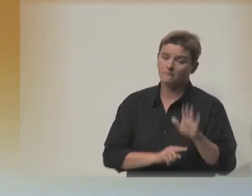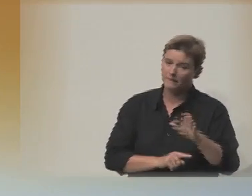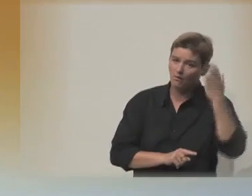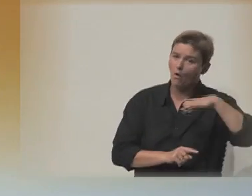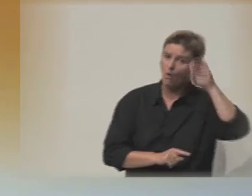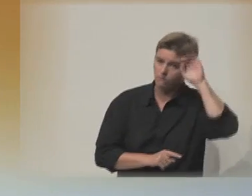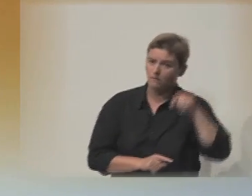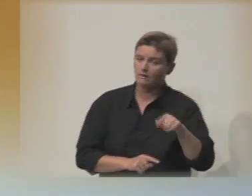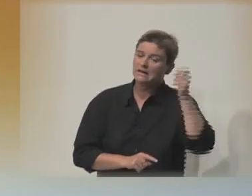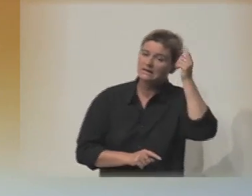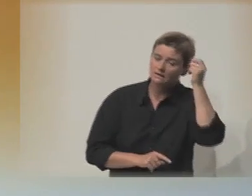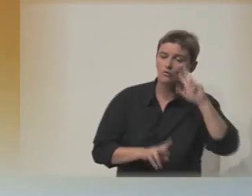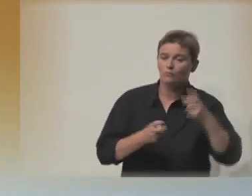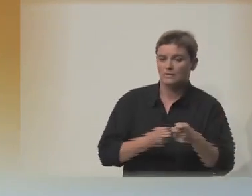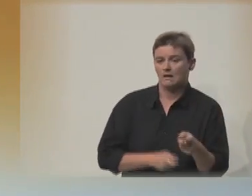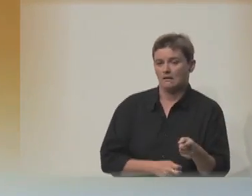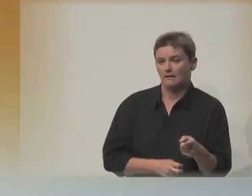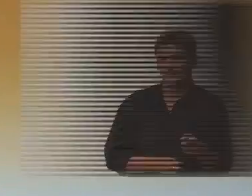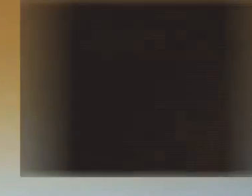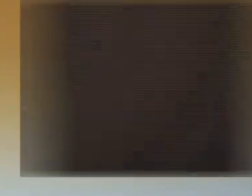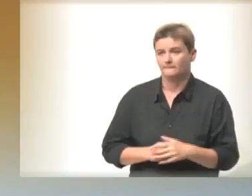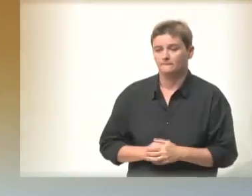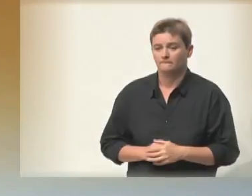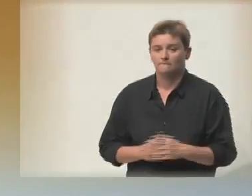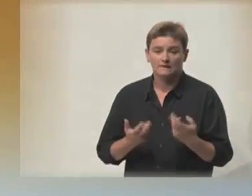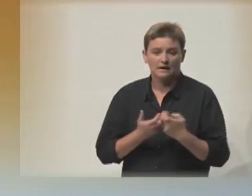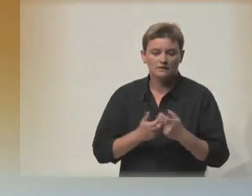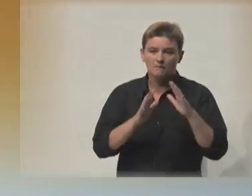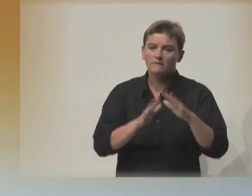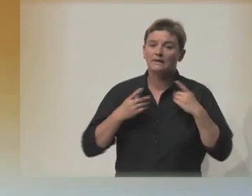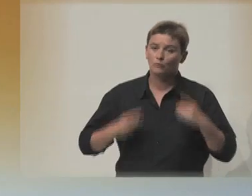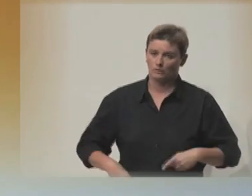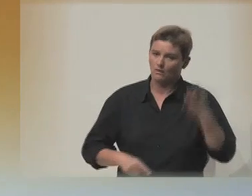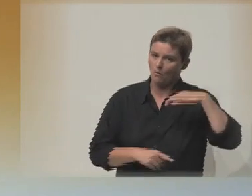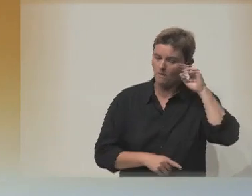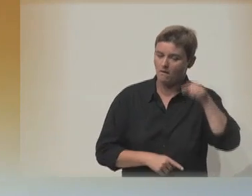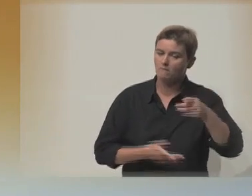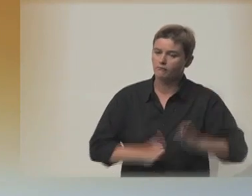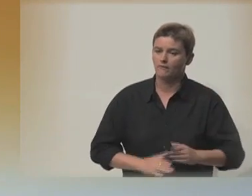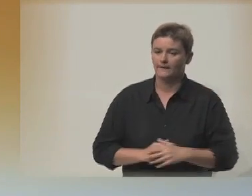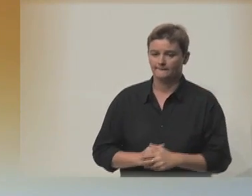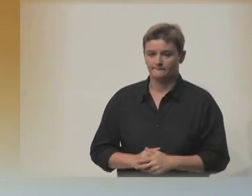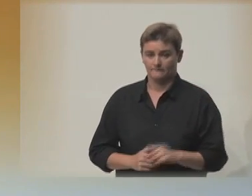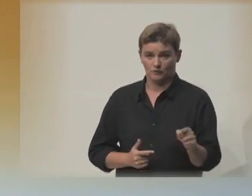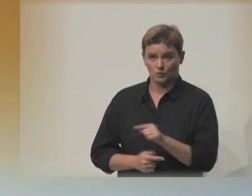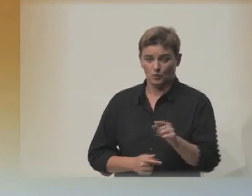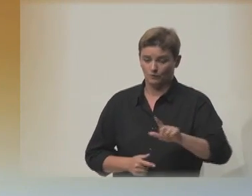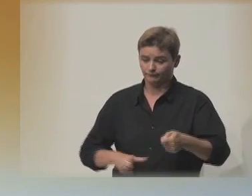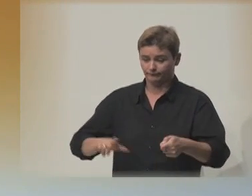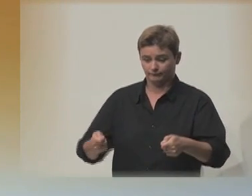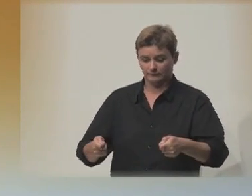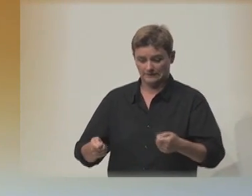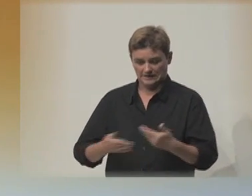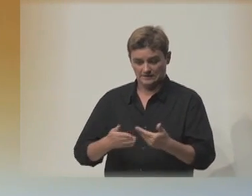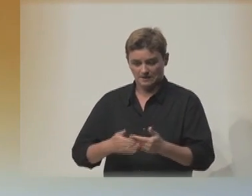Strasbourg, notamment au travers des parlementaires européens. Ce sont les deux clés